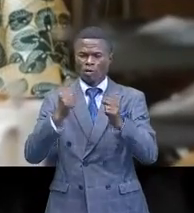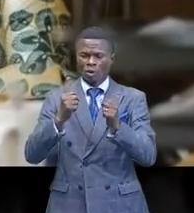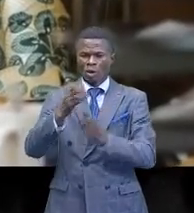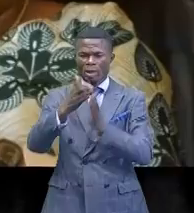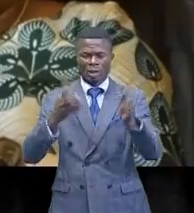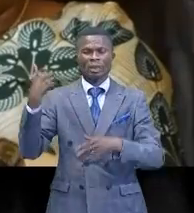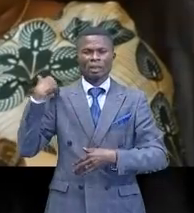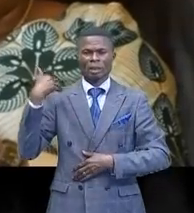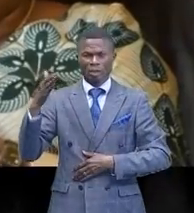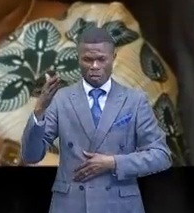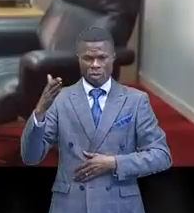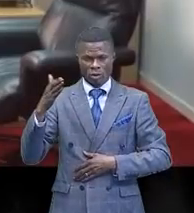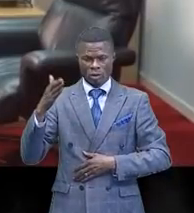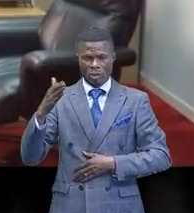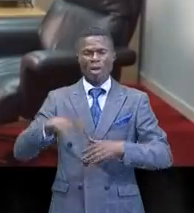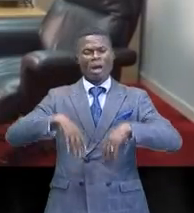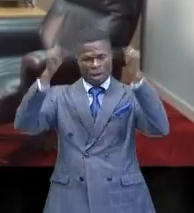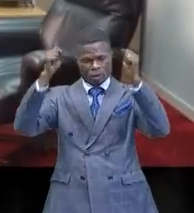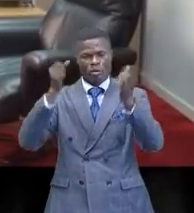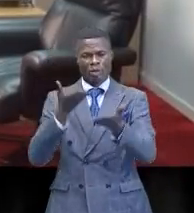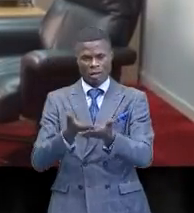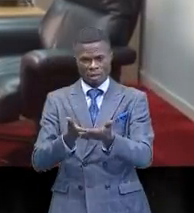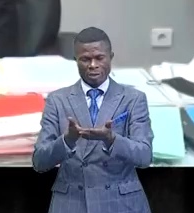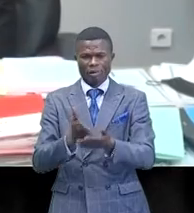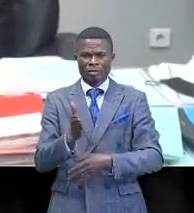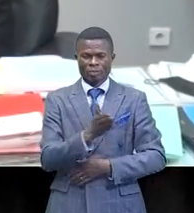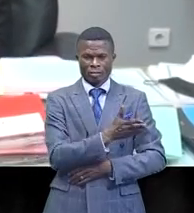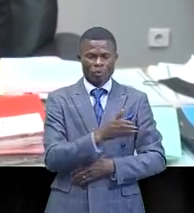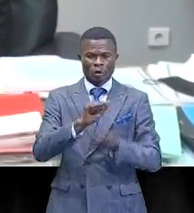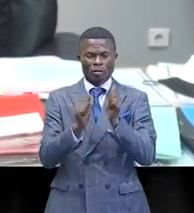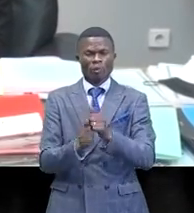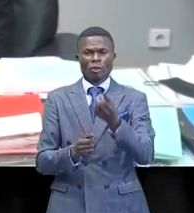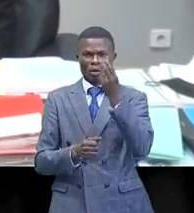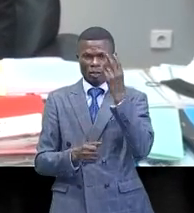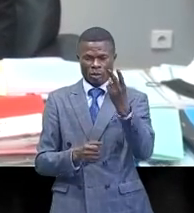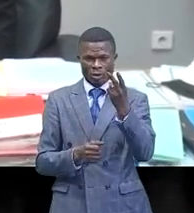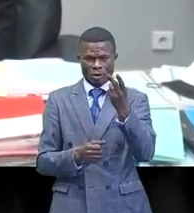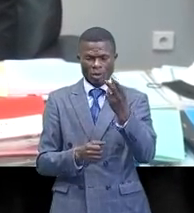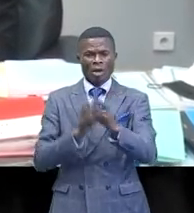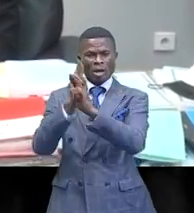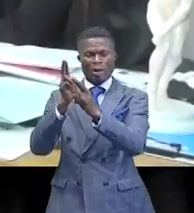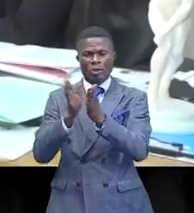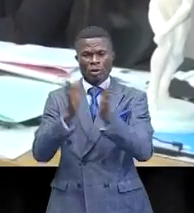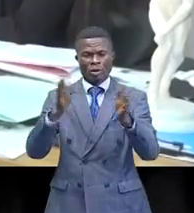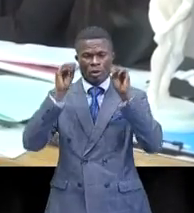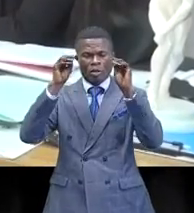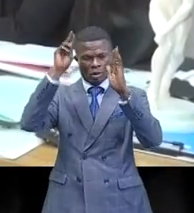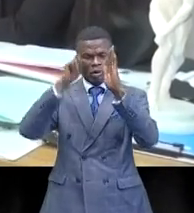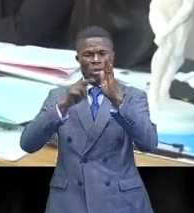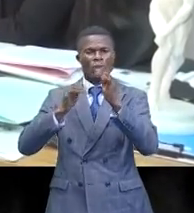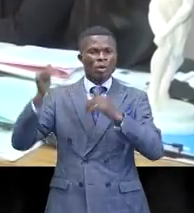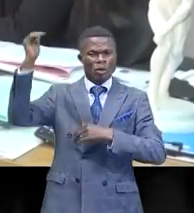des recettes de l'État a été approuvé. Point 2. État généraux de l'enseignement supérieur